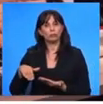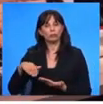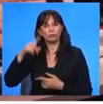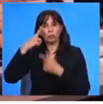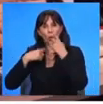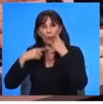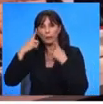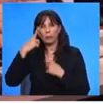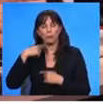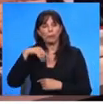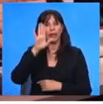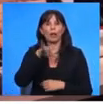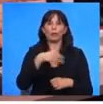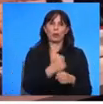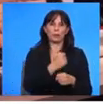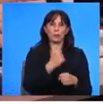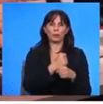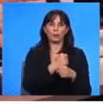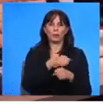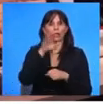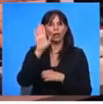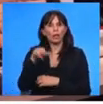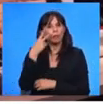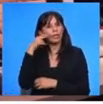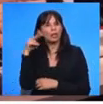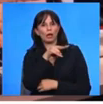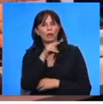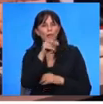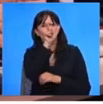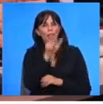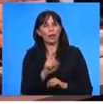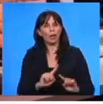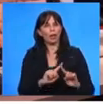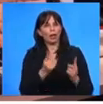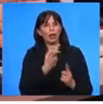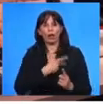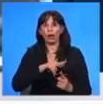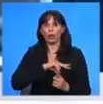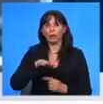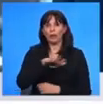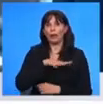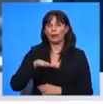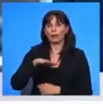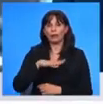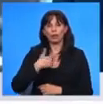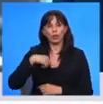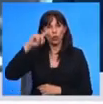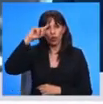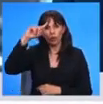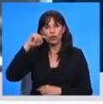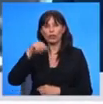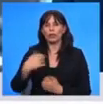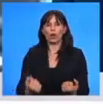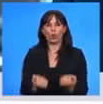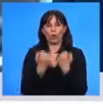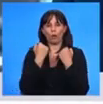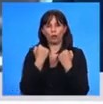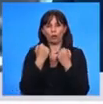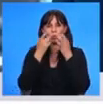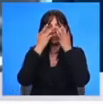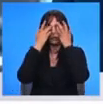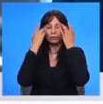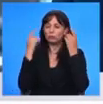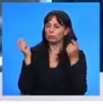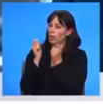בוכים, אבל גם עושים, גם מסתכלים על האחר, גם לוקחים אחריות כללית. אני חושבת שזאת, זה הכוח. הכוח זה שאני